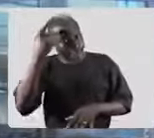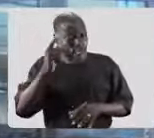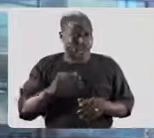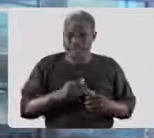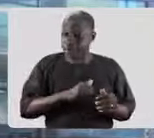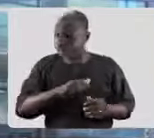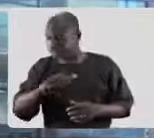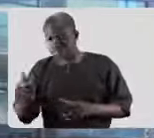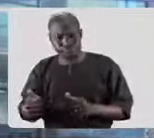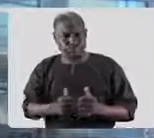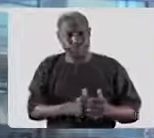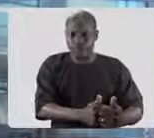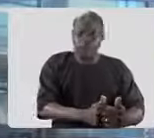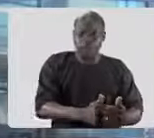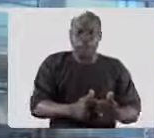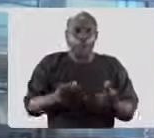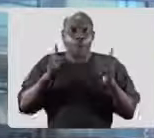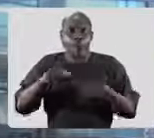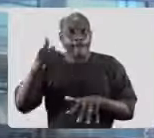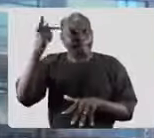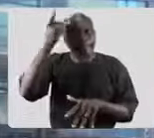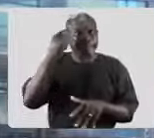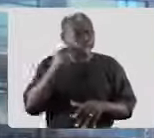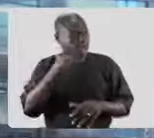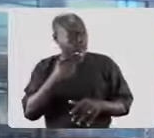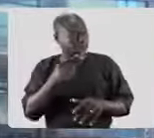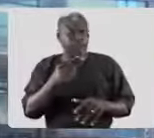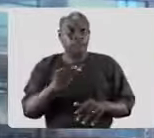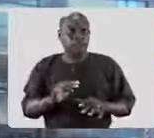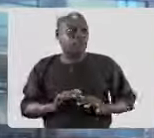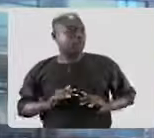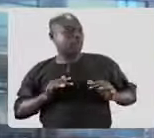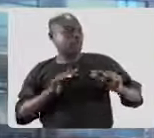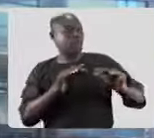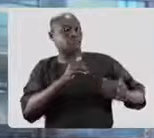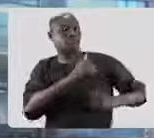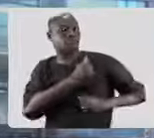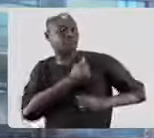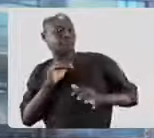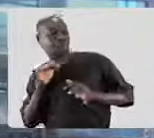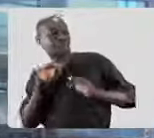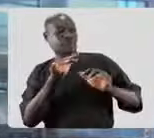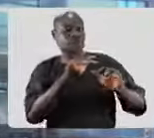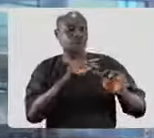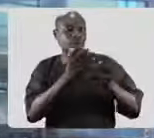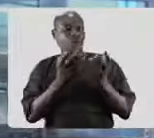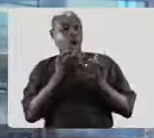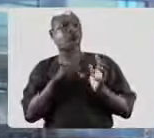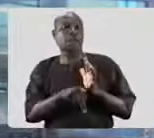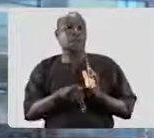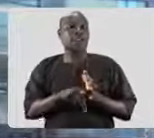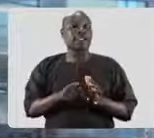ho. Na ebra Peter hunu se enkrofo no aba no wo mo ani abre epese ekum Yesu